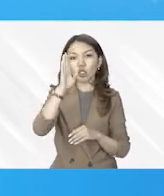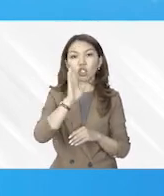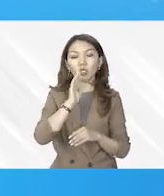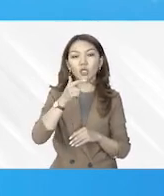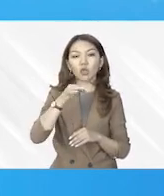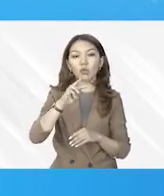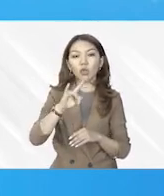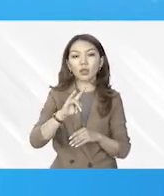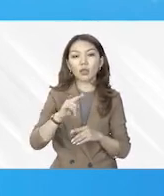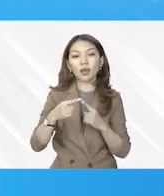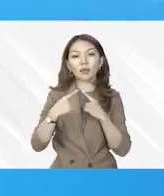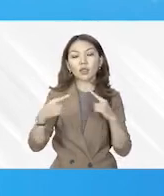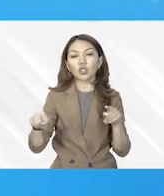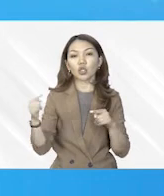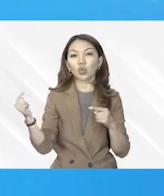от друга.